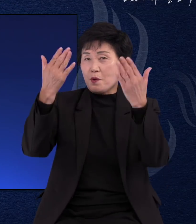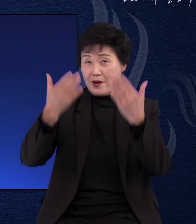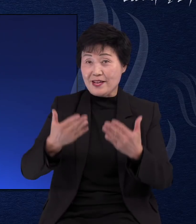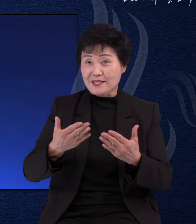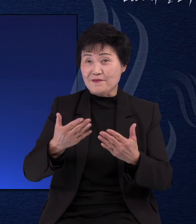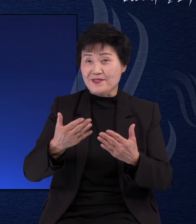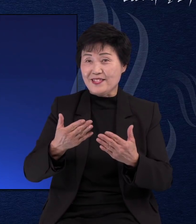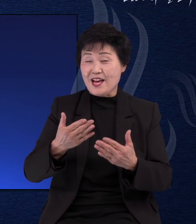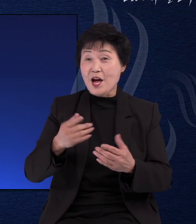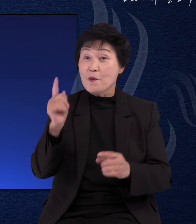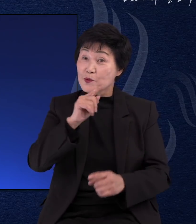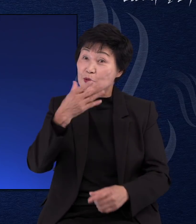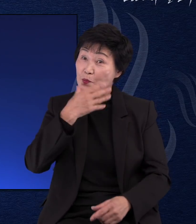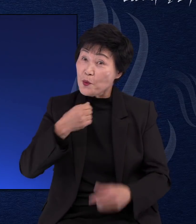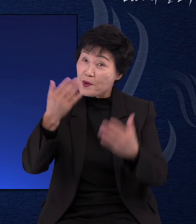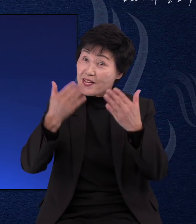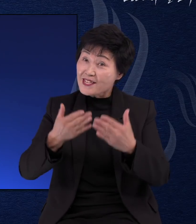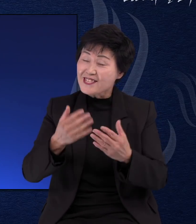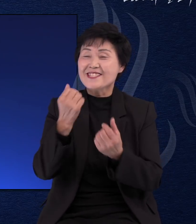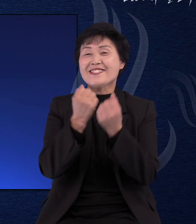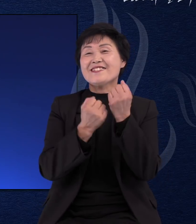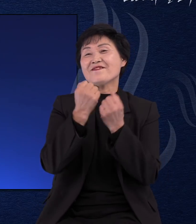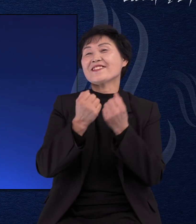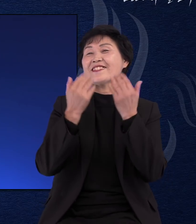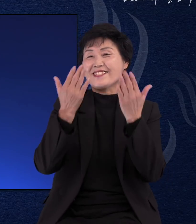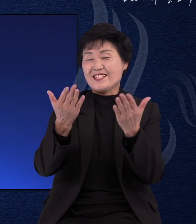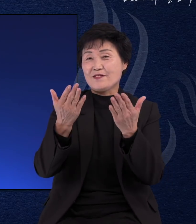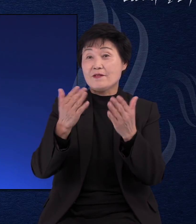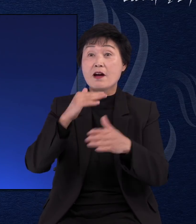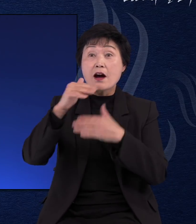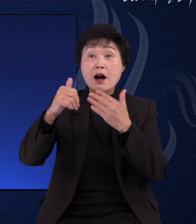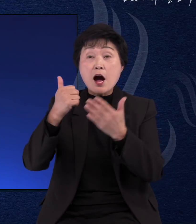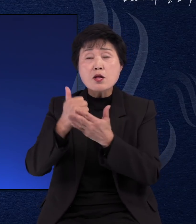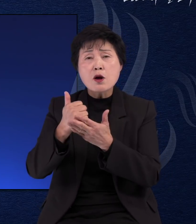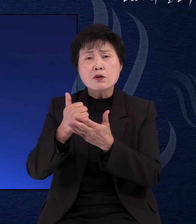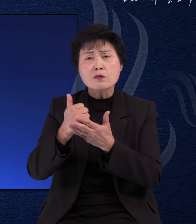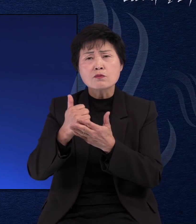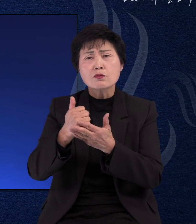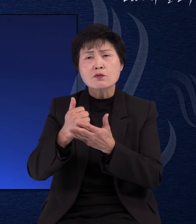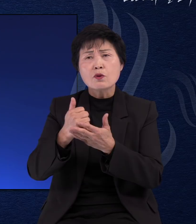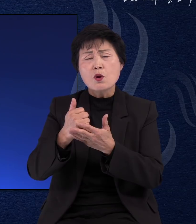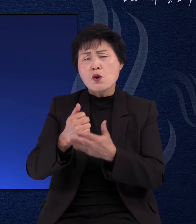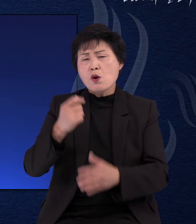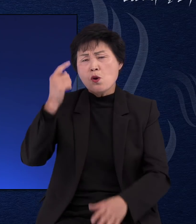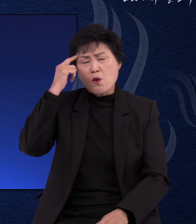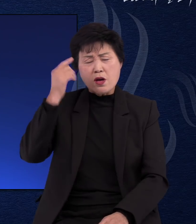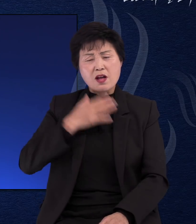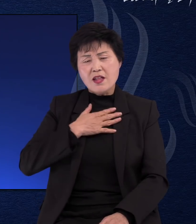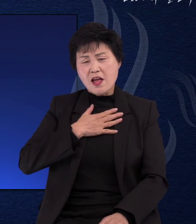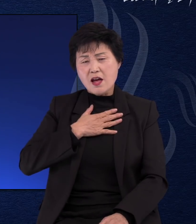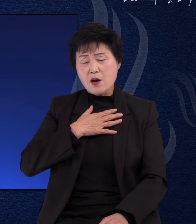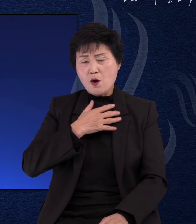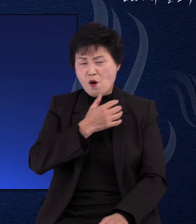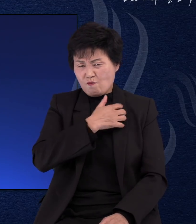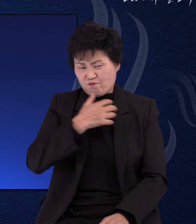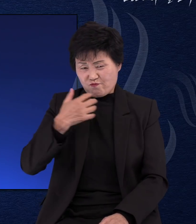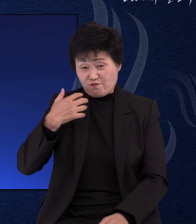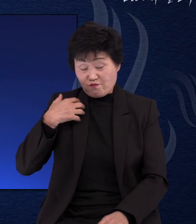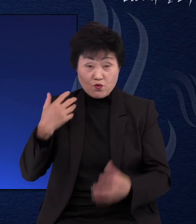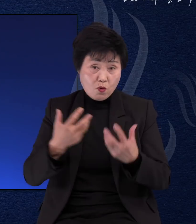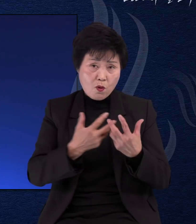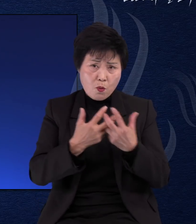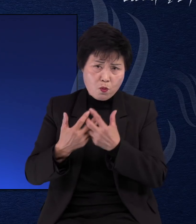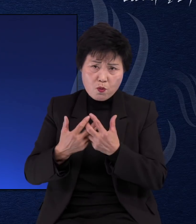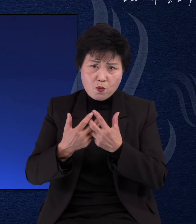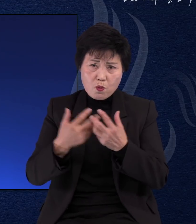드릴 텐데요, 하나님이 왜 이렇게 과분할 정도로 하나님께서 부족한 인생에게 은혜를